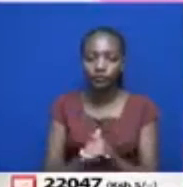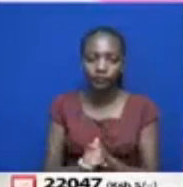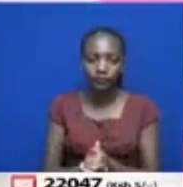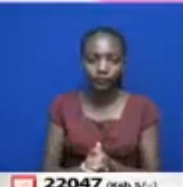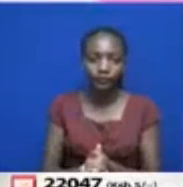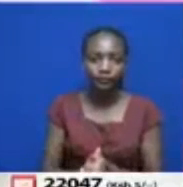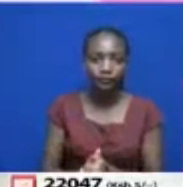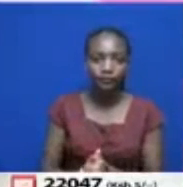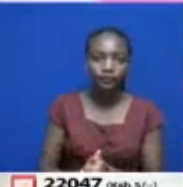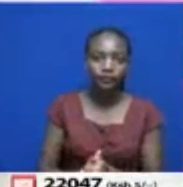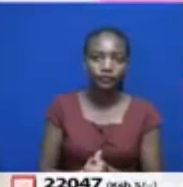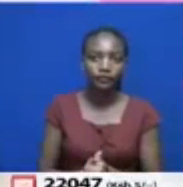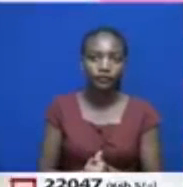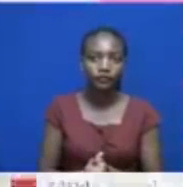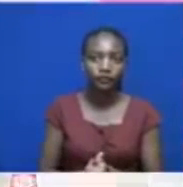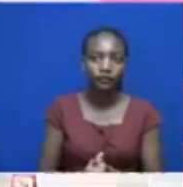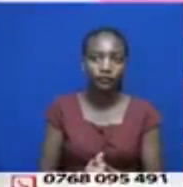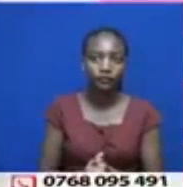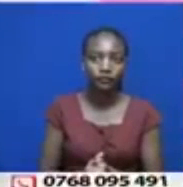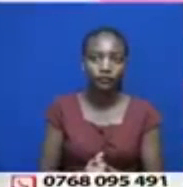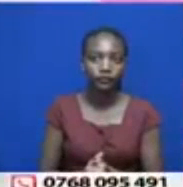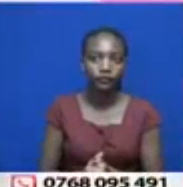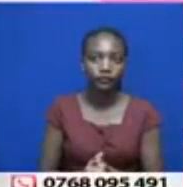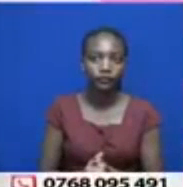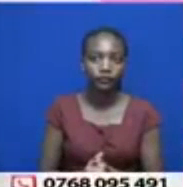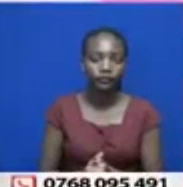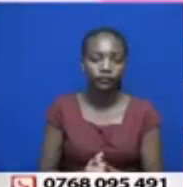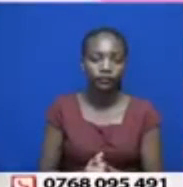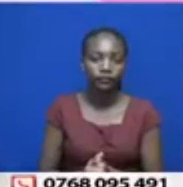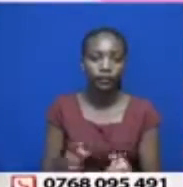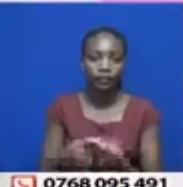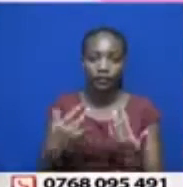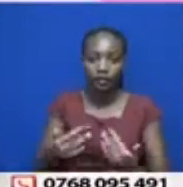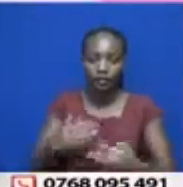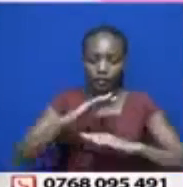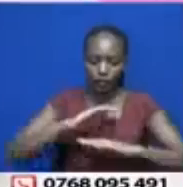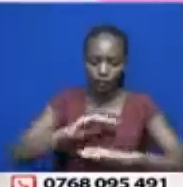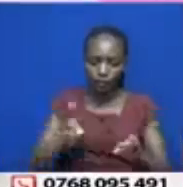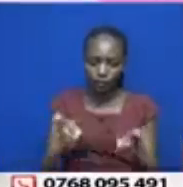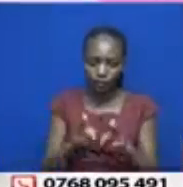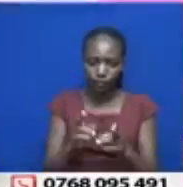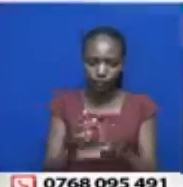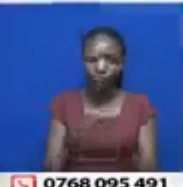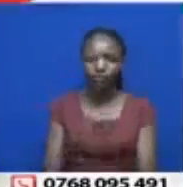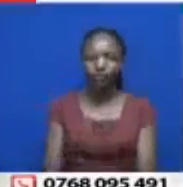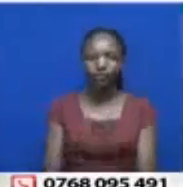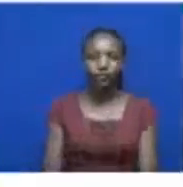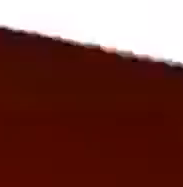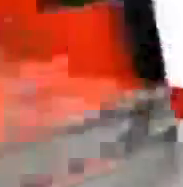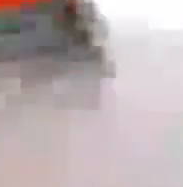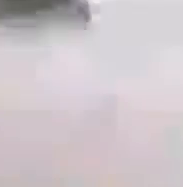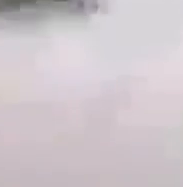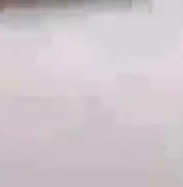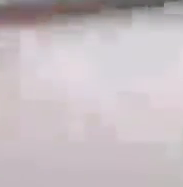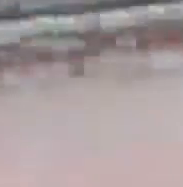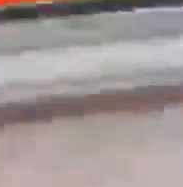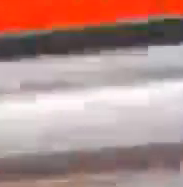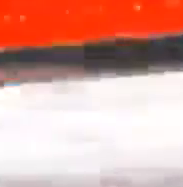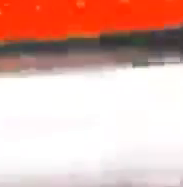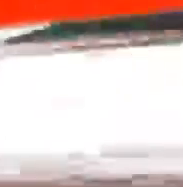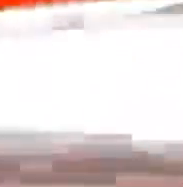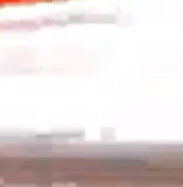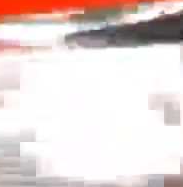papa hapa, vilevile kuchanganua kisporti mambo yamekuwa vipi. Lakini sasa hivi tuende kwenye mapumziko.